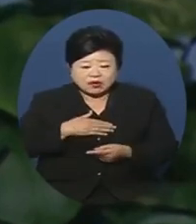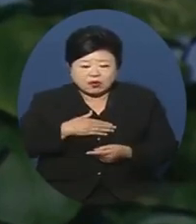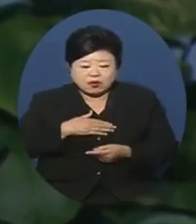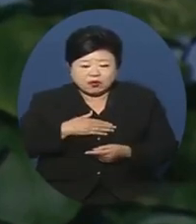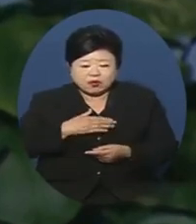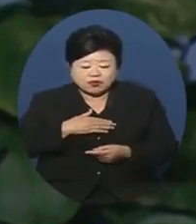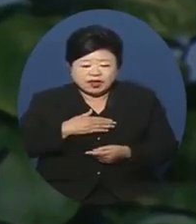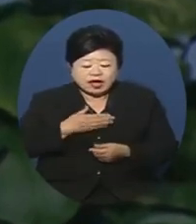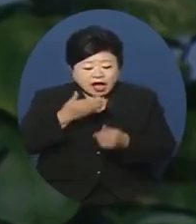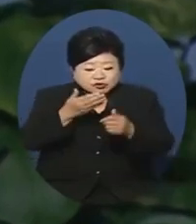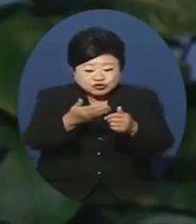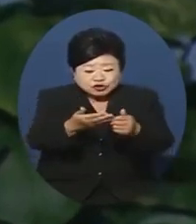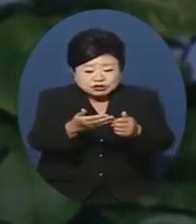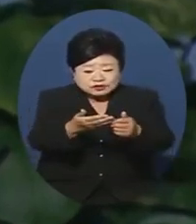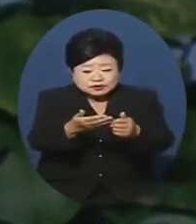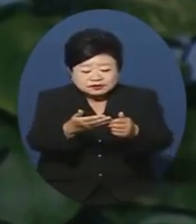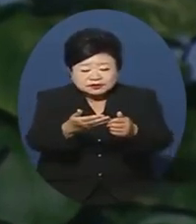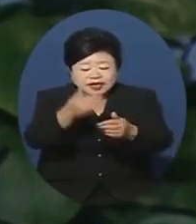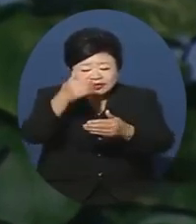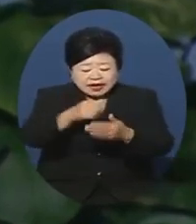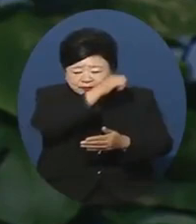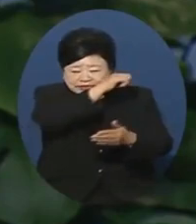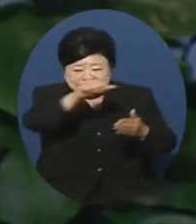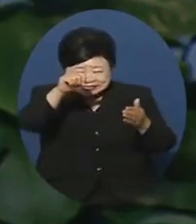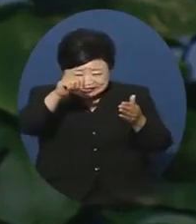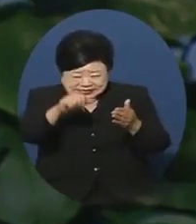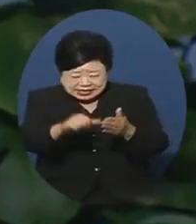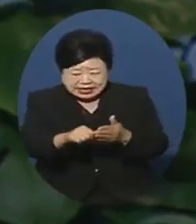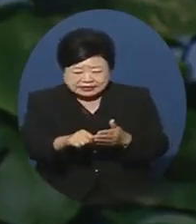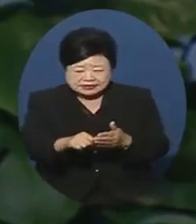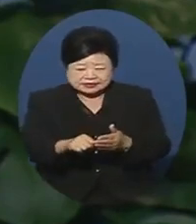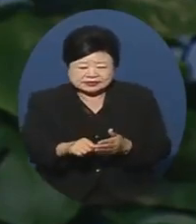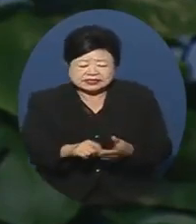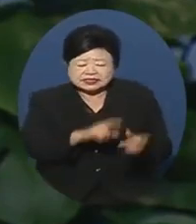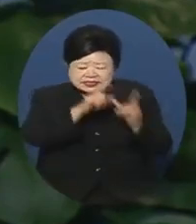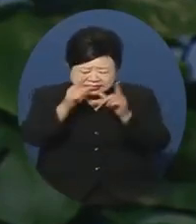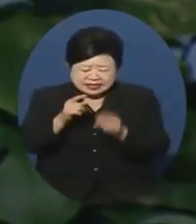내가 준 남은 인생을 살아라.